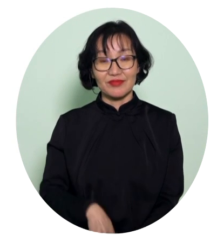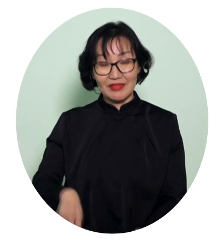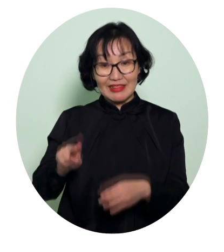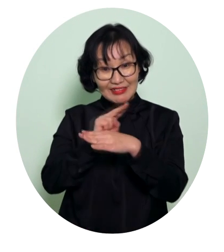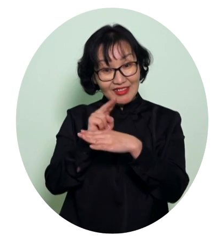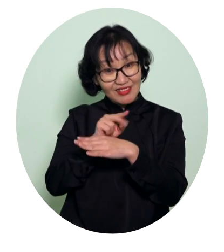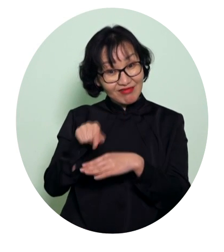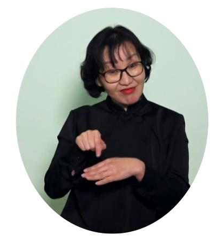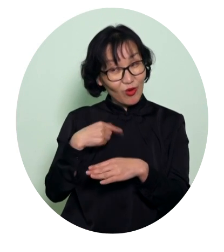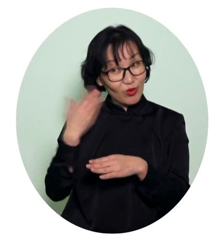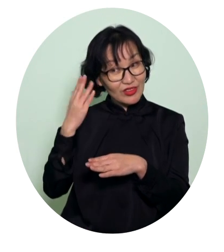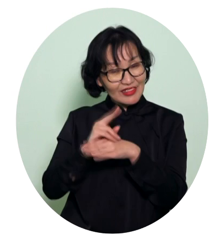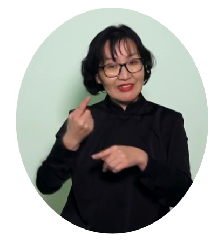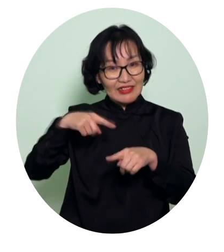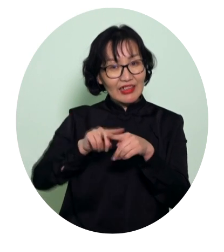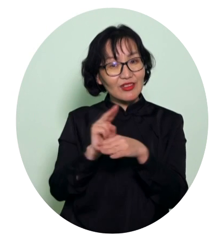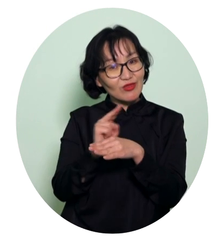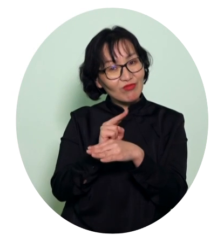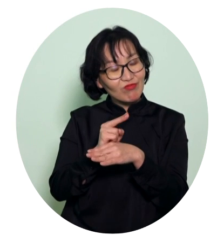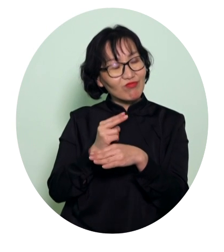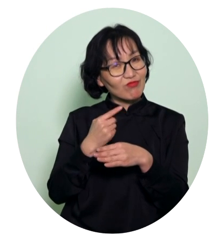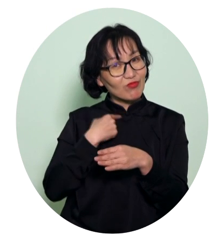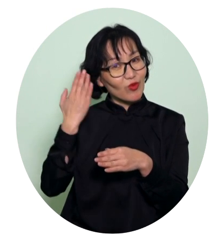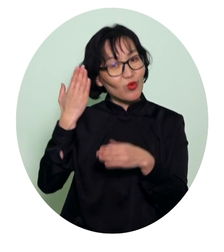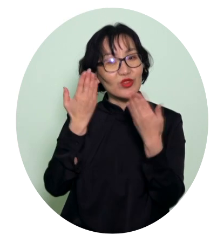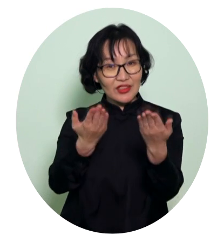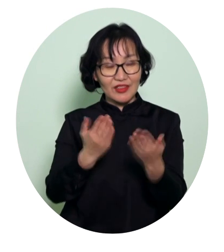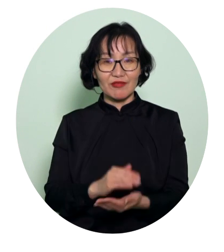За дасгал хийж байгаа учраас цөмөрөө дахиад нэг уншицгаая.